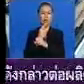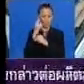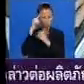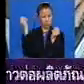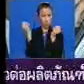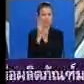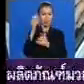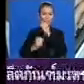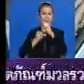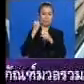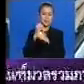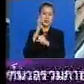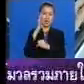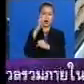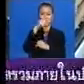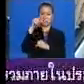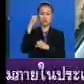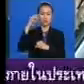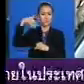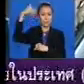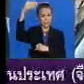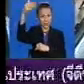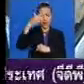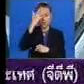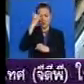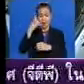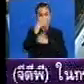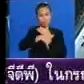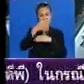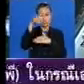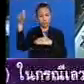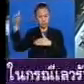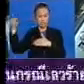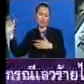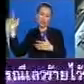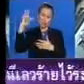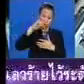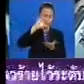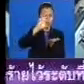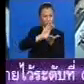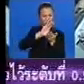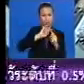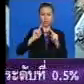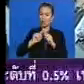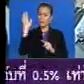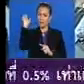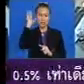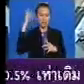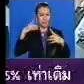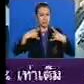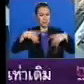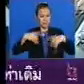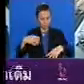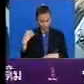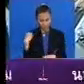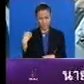5-10ปีข้างหน้าทำให้ GDPทรุดตัวลงเพราะว่าต่างชาติไม่มั่นใจที่จะเข้ามาลงทุนในไทยขณะที่ผู้ประกอบการในไทยอาจ